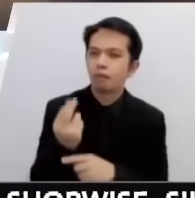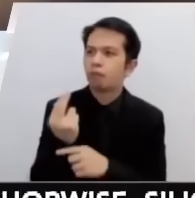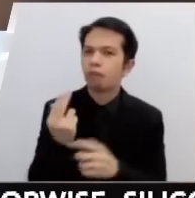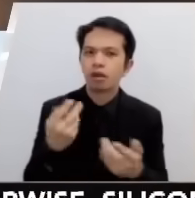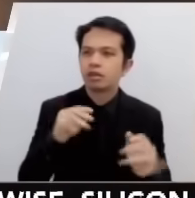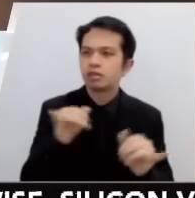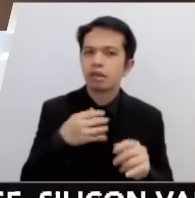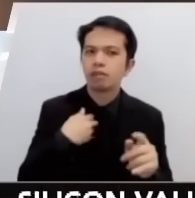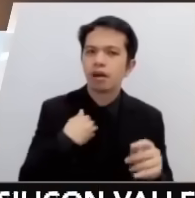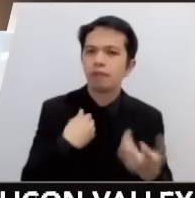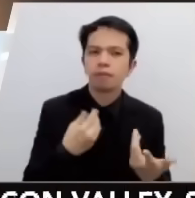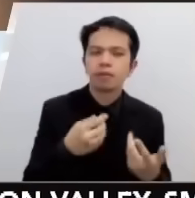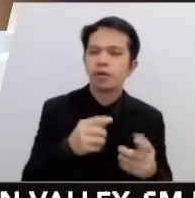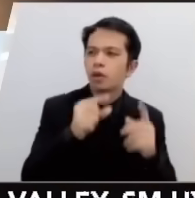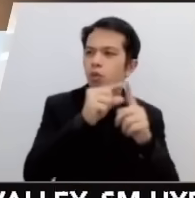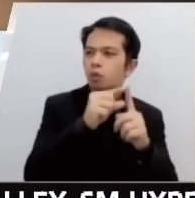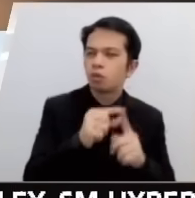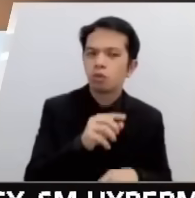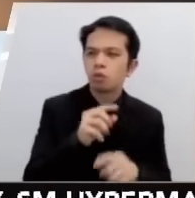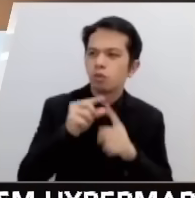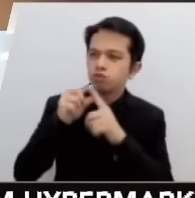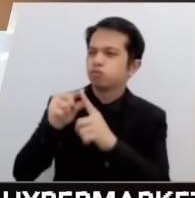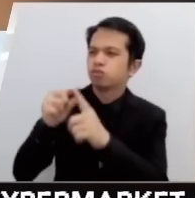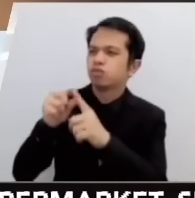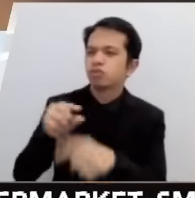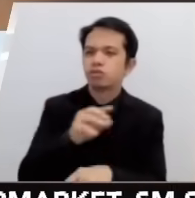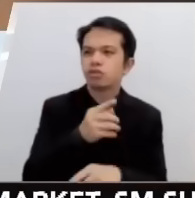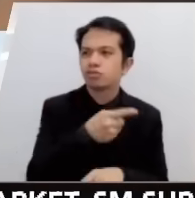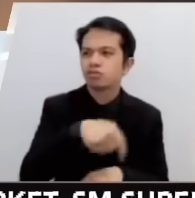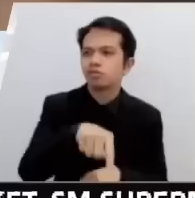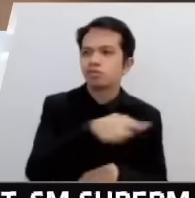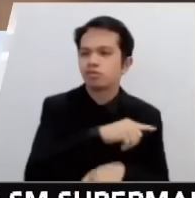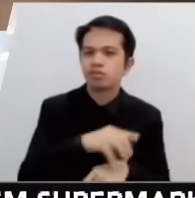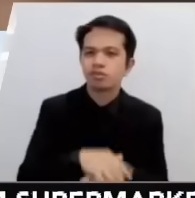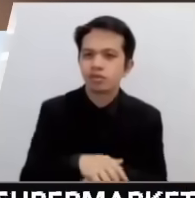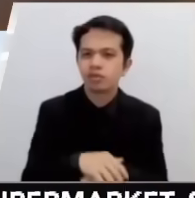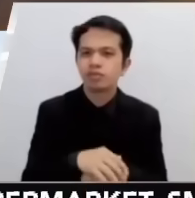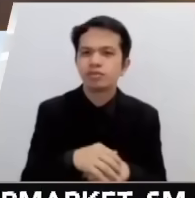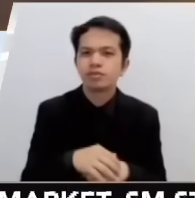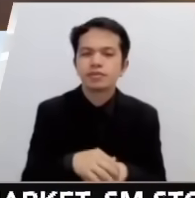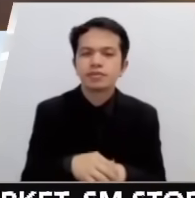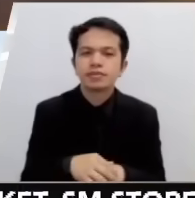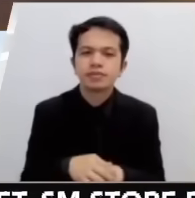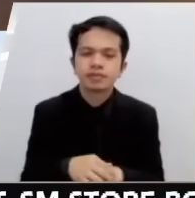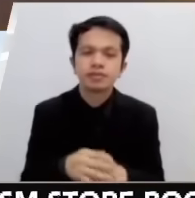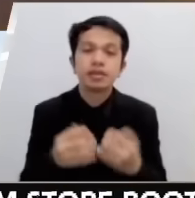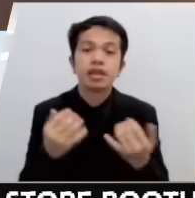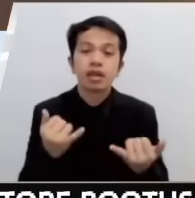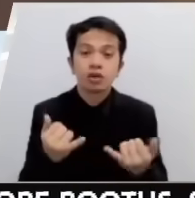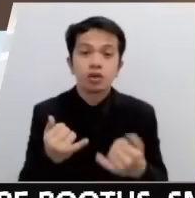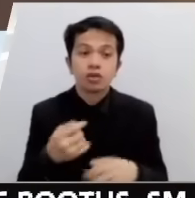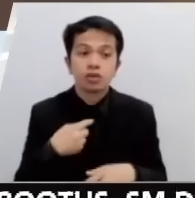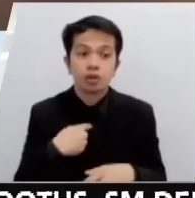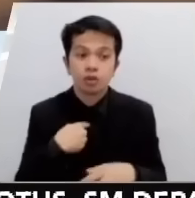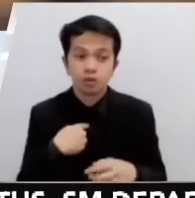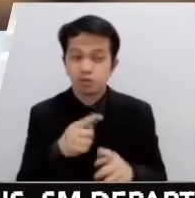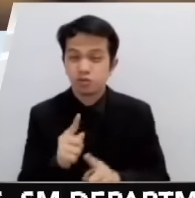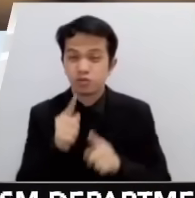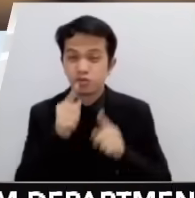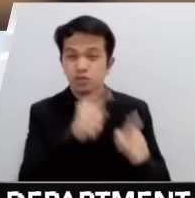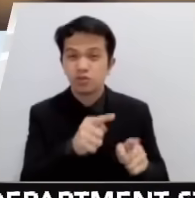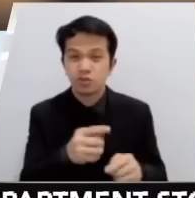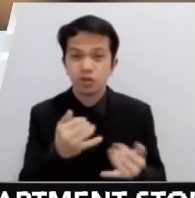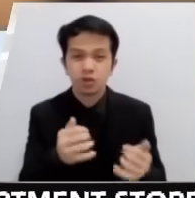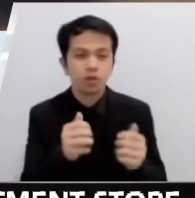ako ng fuc nung nung isang mama doon then pagpunta ko doon ah sinalubong ako ng mga media